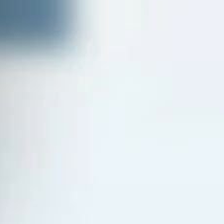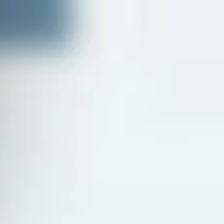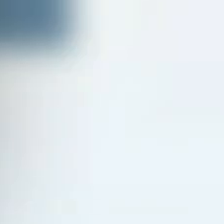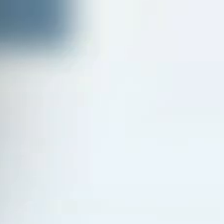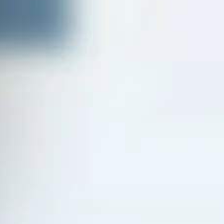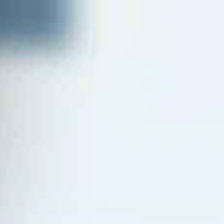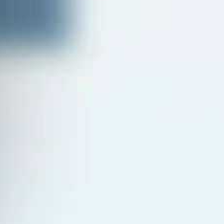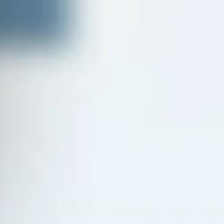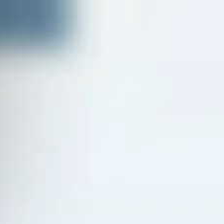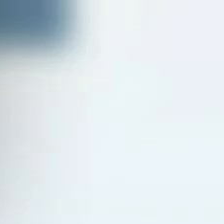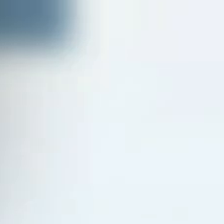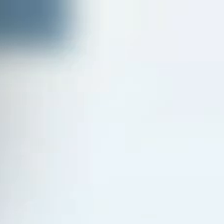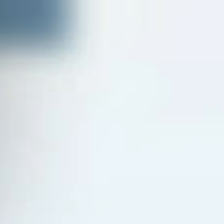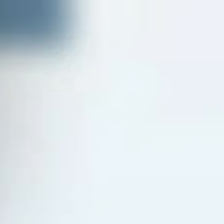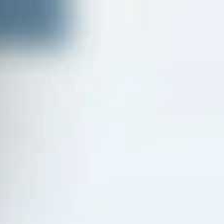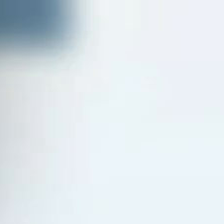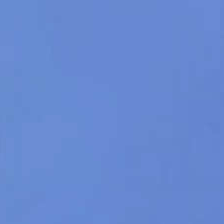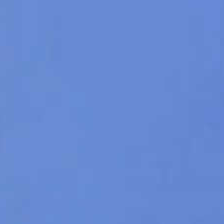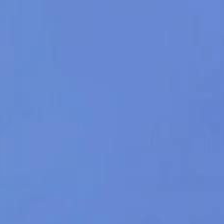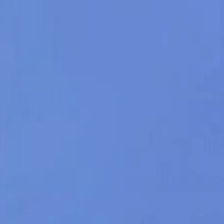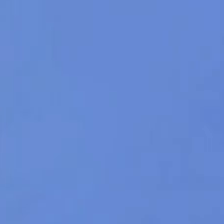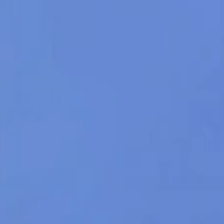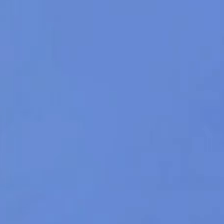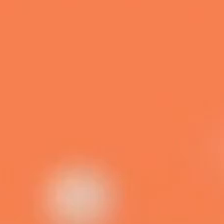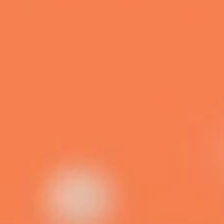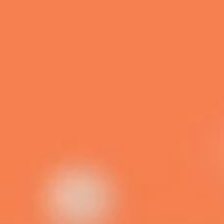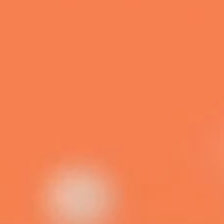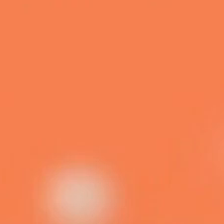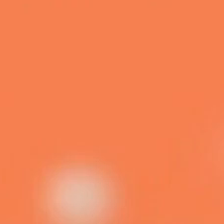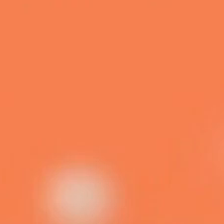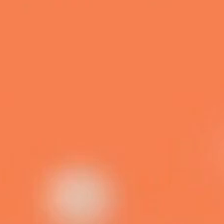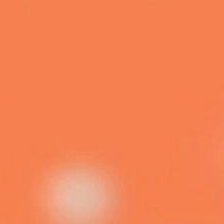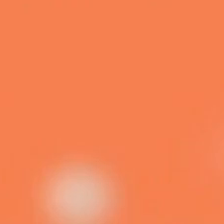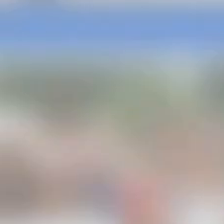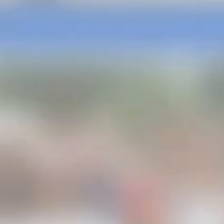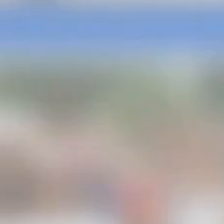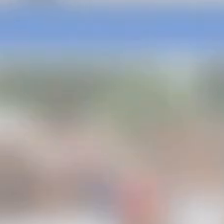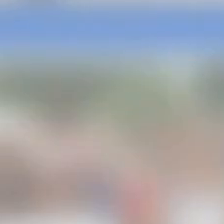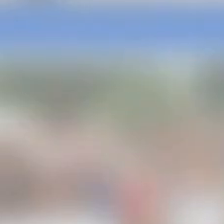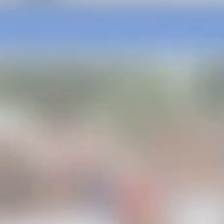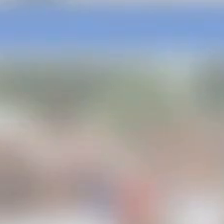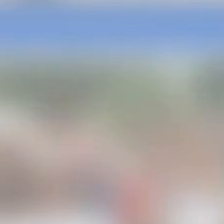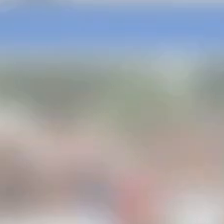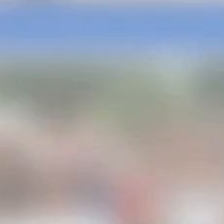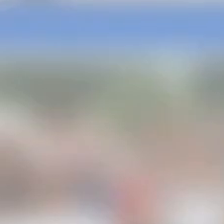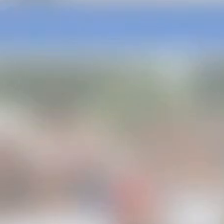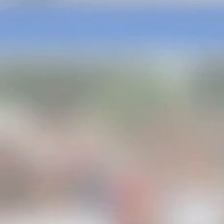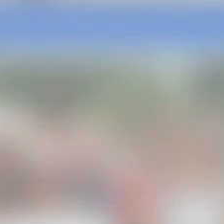Cebuana Luwilier. Pwede rin online via GCash, Shopee at Lazada.